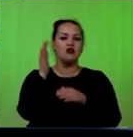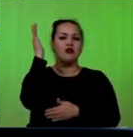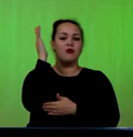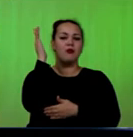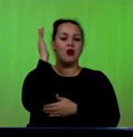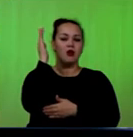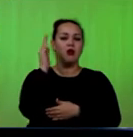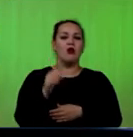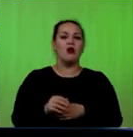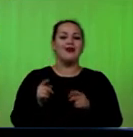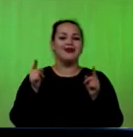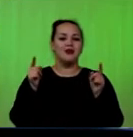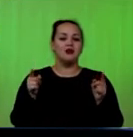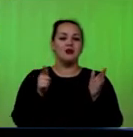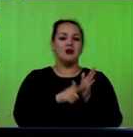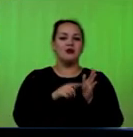метров